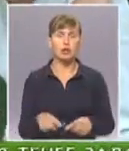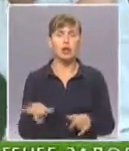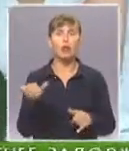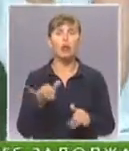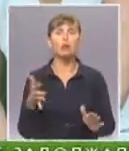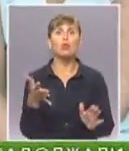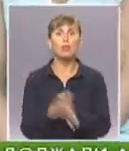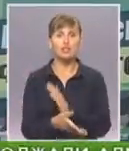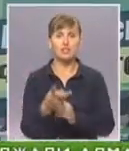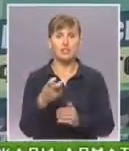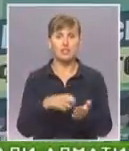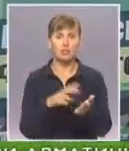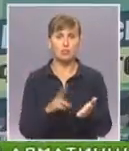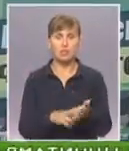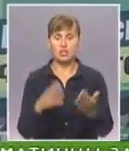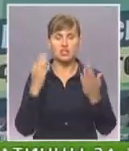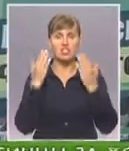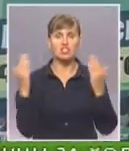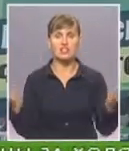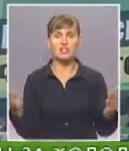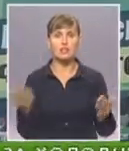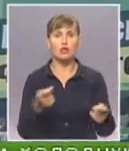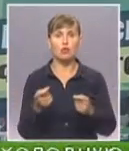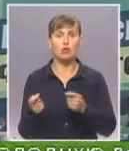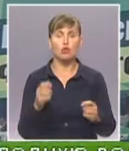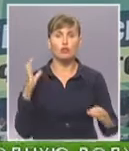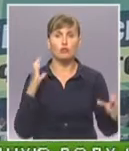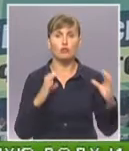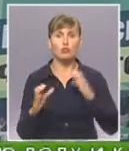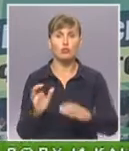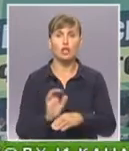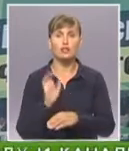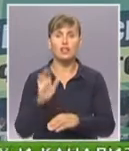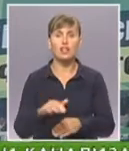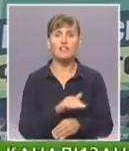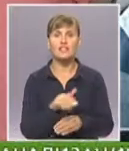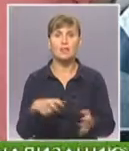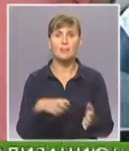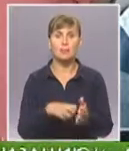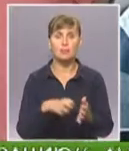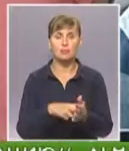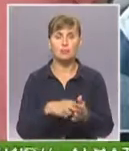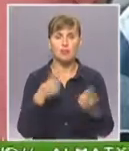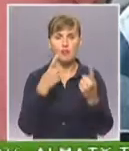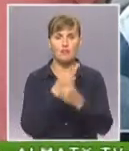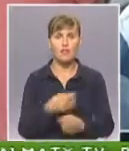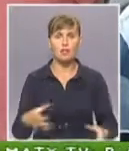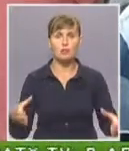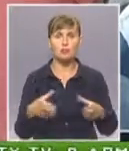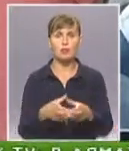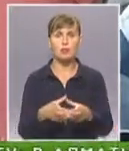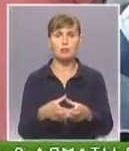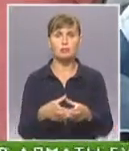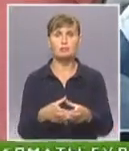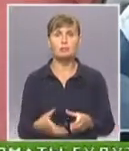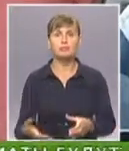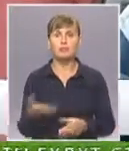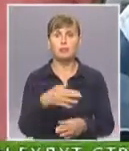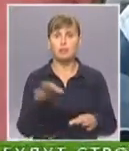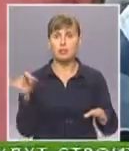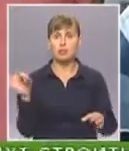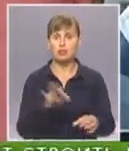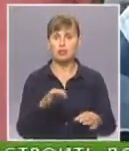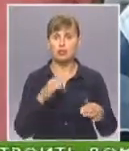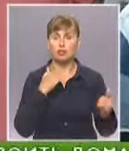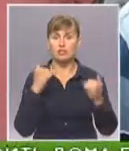еще 217, остается неизвестным. Руководство вуза отправило официальное письмо в ведомство. Мы сразу же связались с